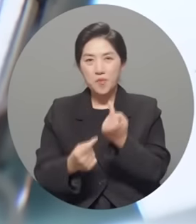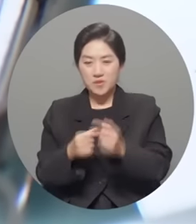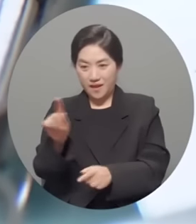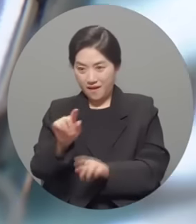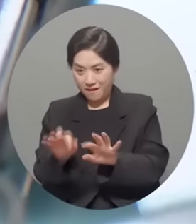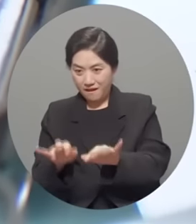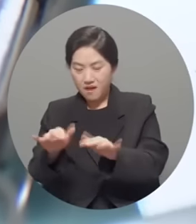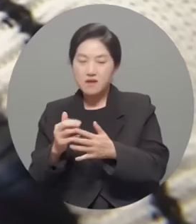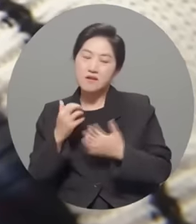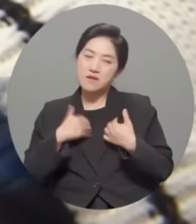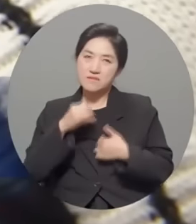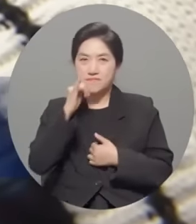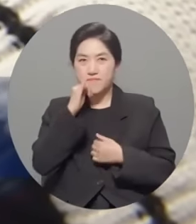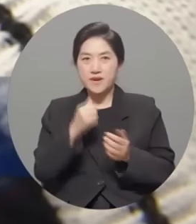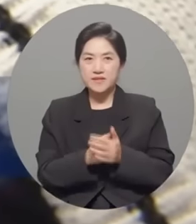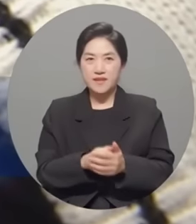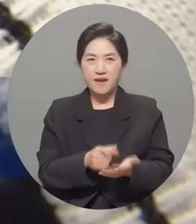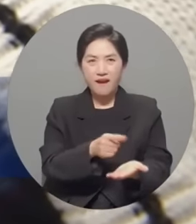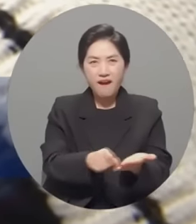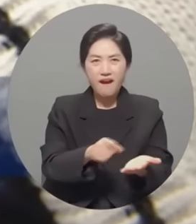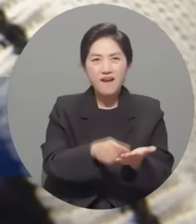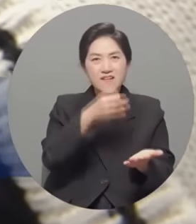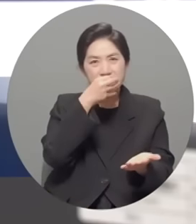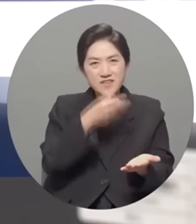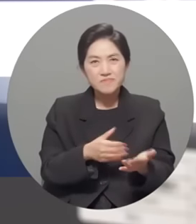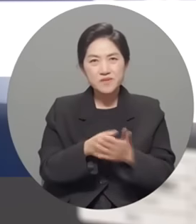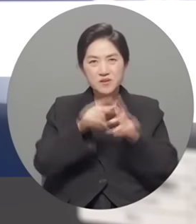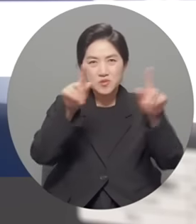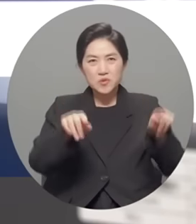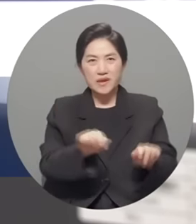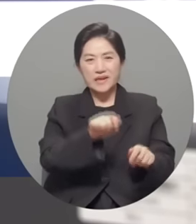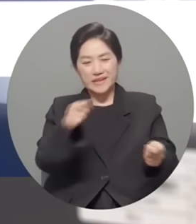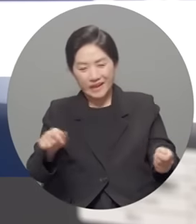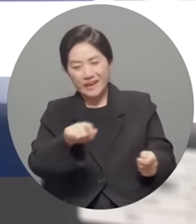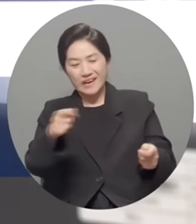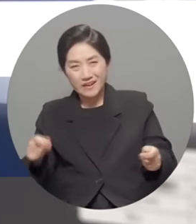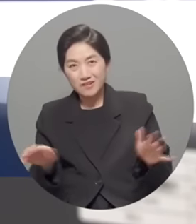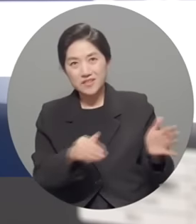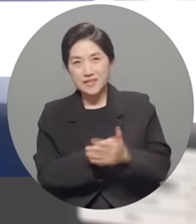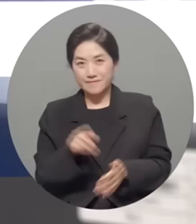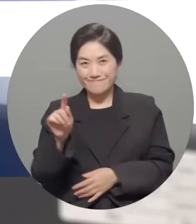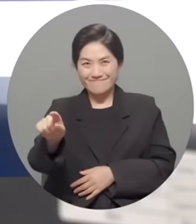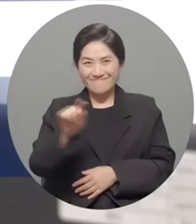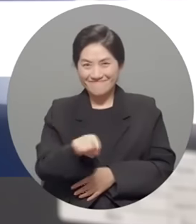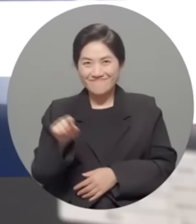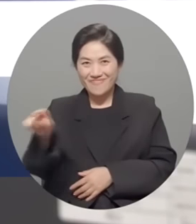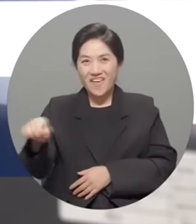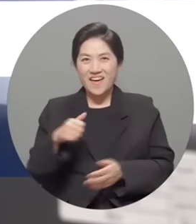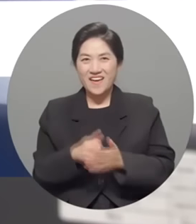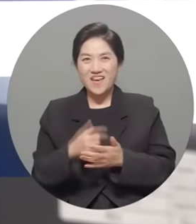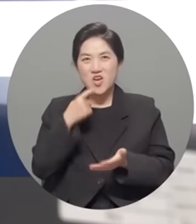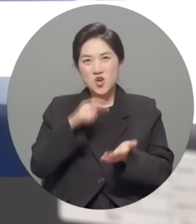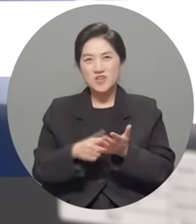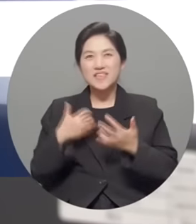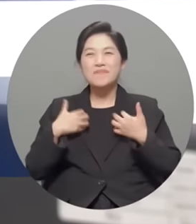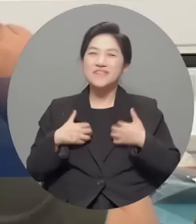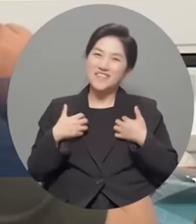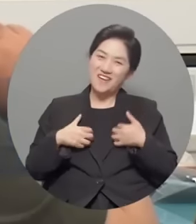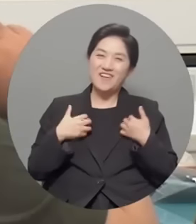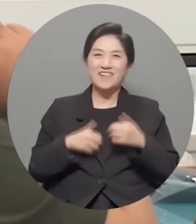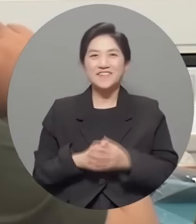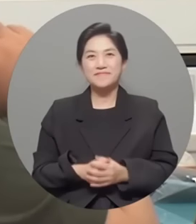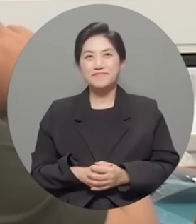말합니다. 쓰기도 힘들고 그거는 막 정이고 펼치기 한데 얘는 뭔가 막 누르고 되게 쉽고 해서